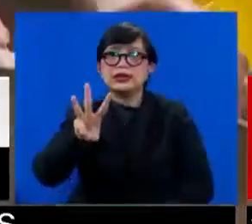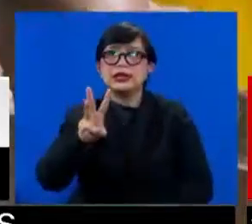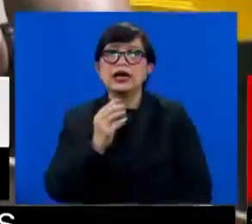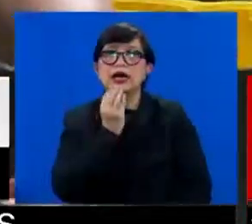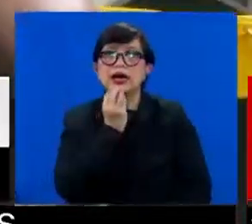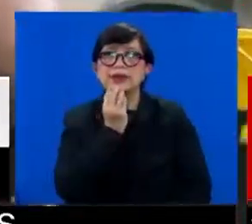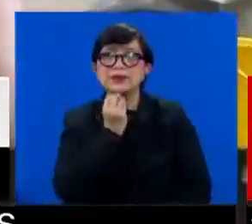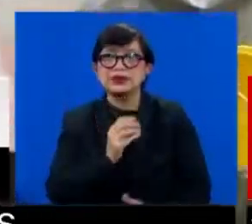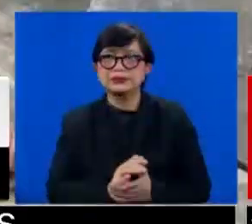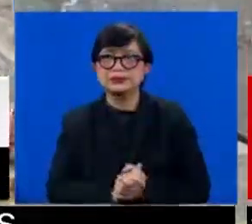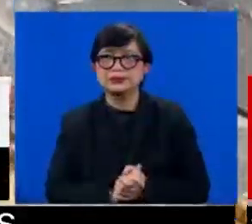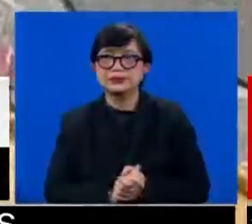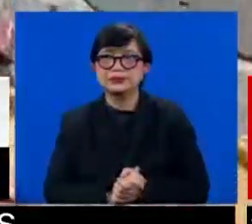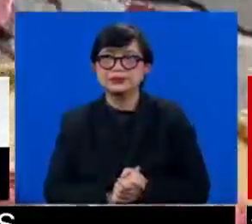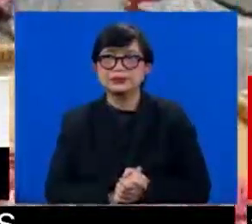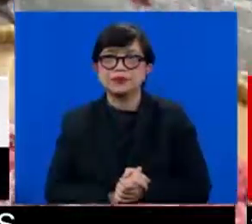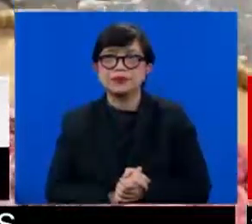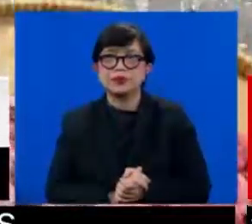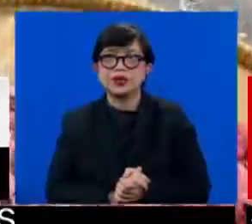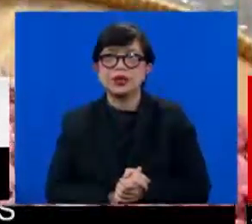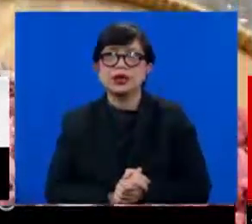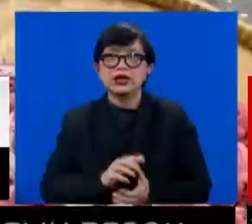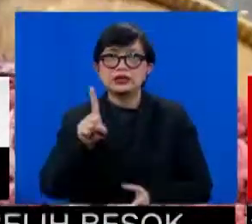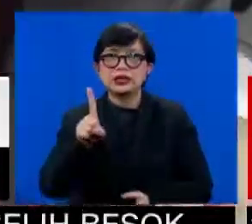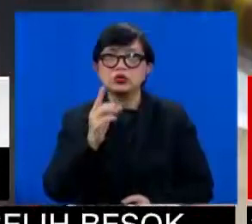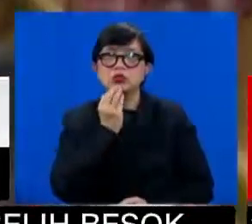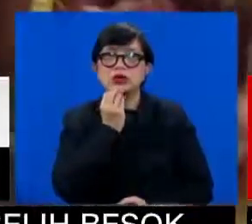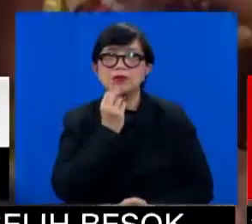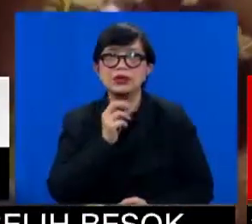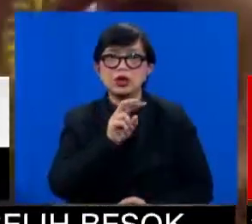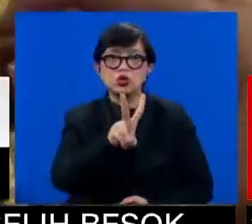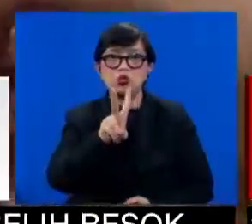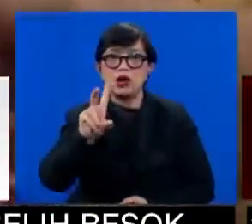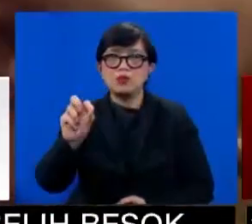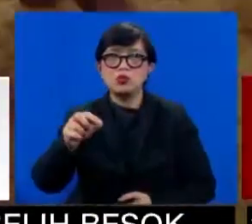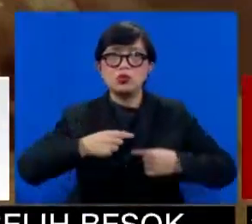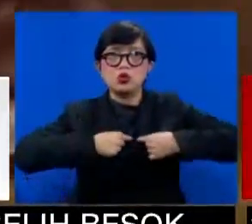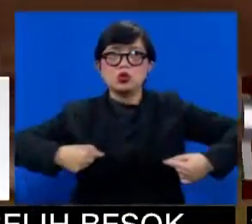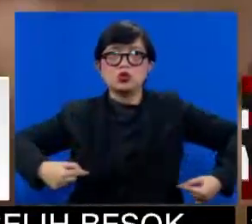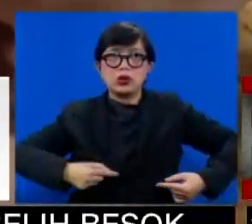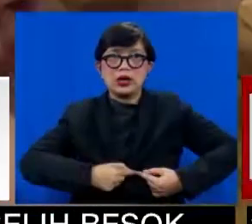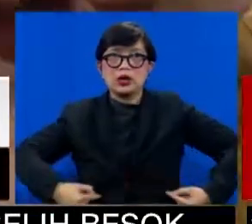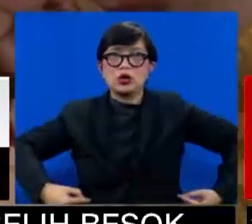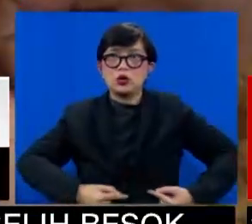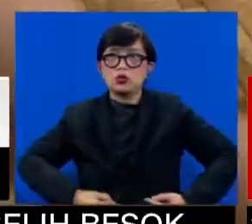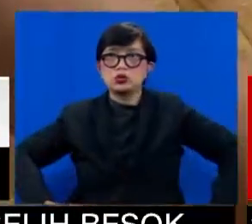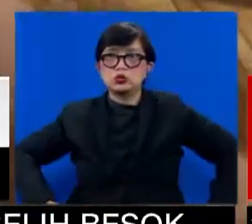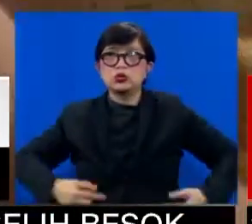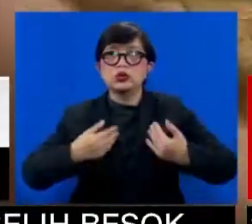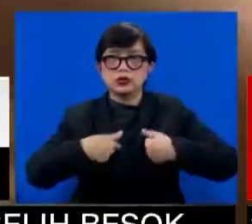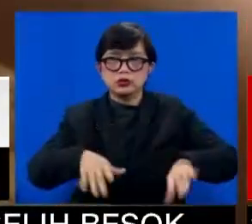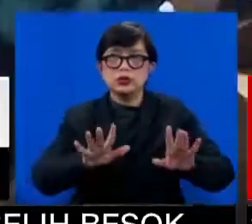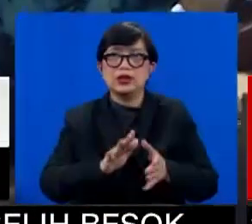satu ekor kambing memiliki sekitar 20 tulang rusuk. Tulang iga yang telah dipotong kecil-kecil kemudian dimasukkan ke dalam campuran